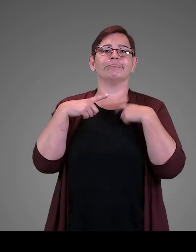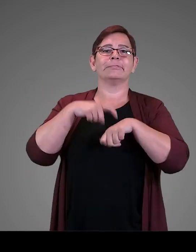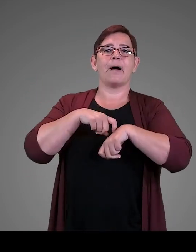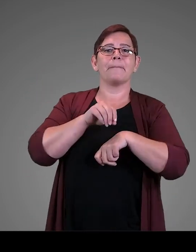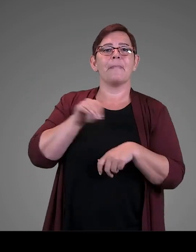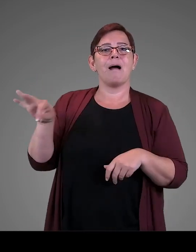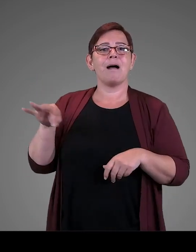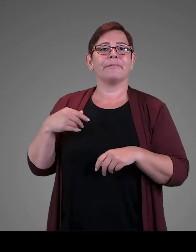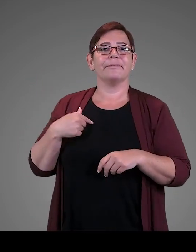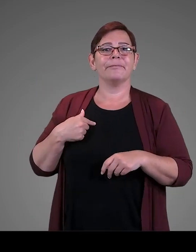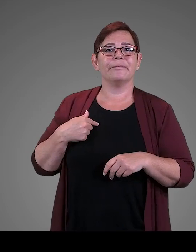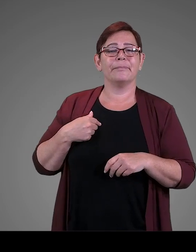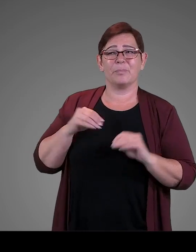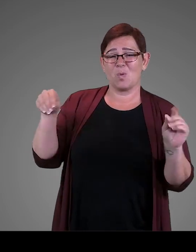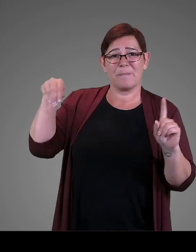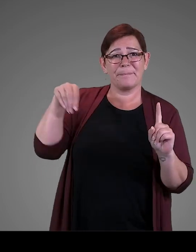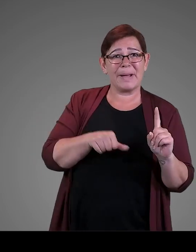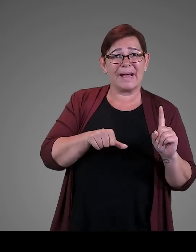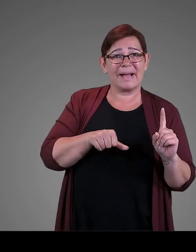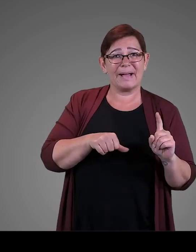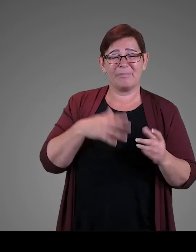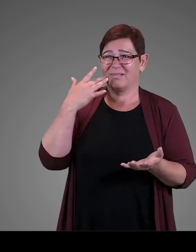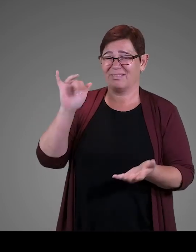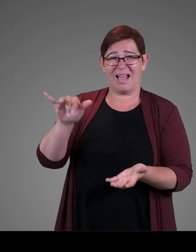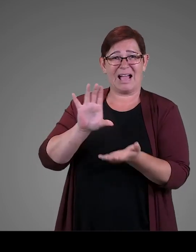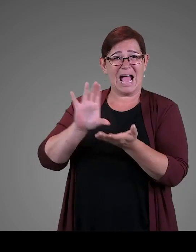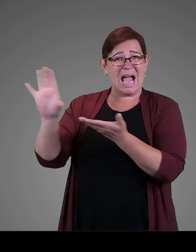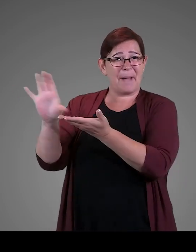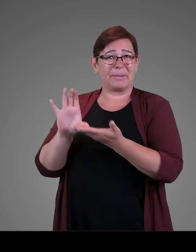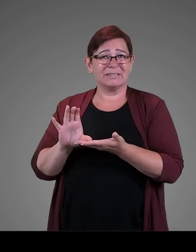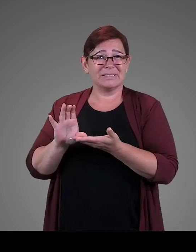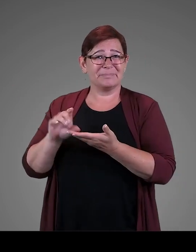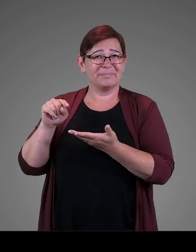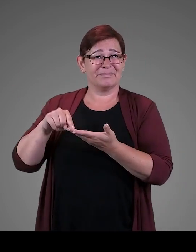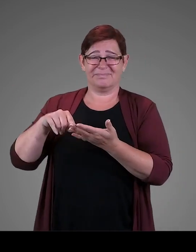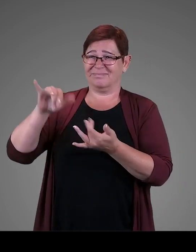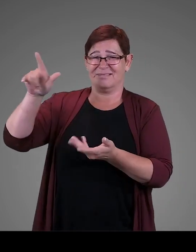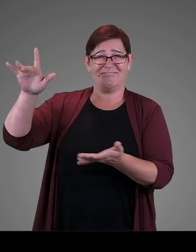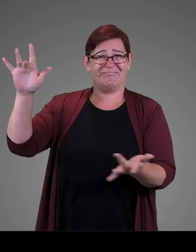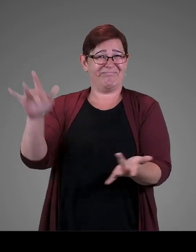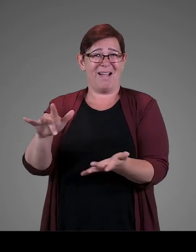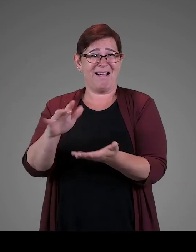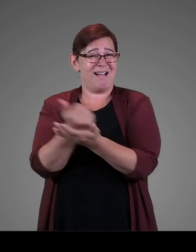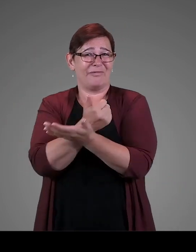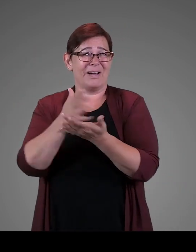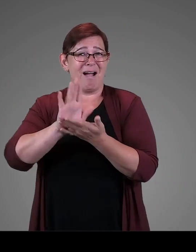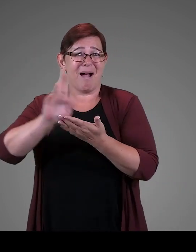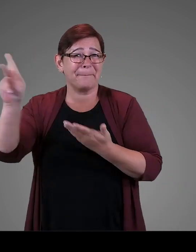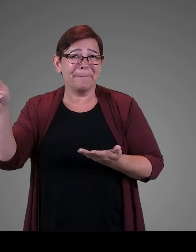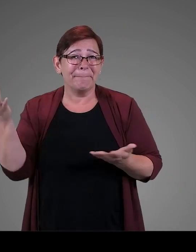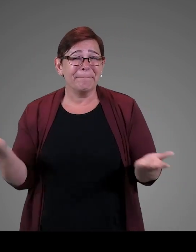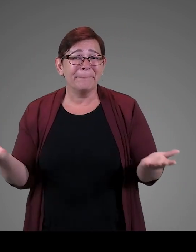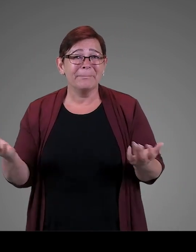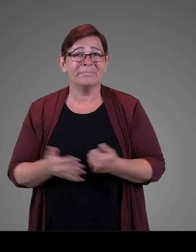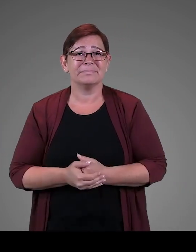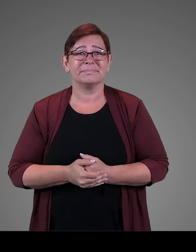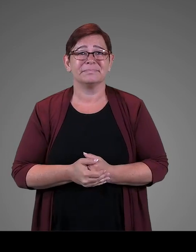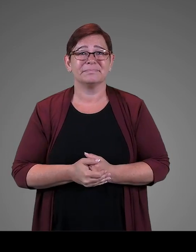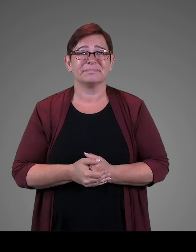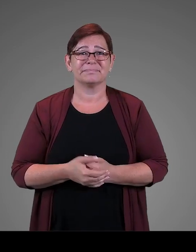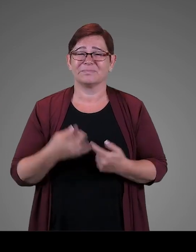that's capitalism that is fucking everything up. Puis on s'entend que on habite dans un monde qui est terrible, qui